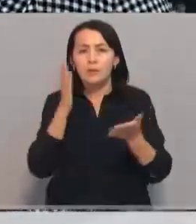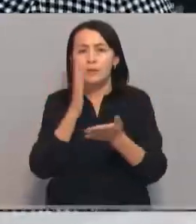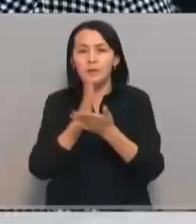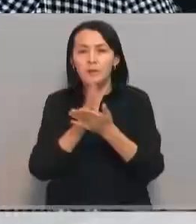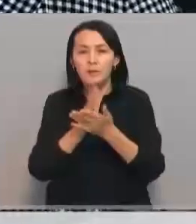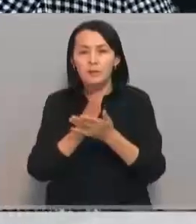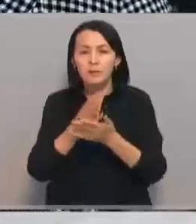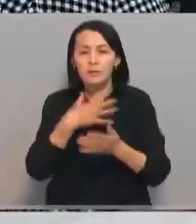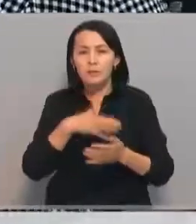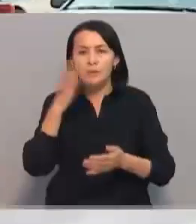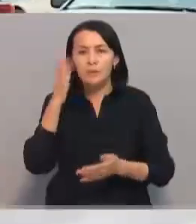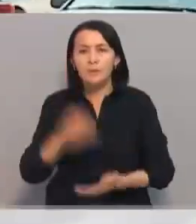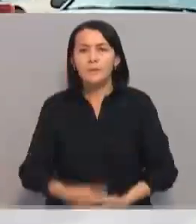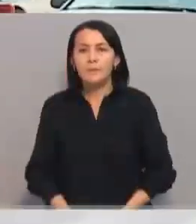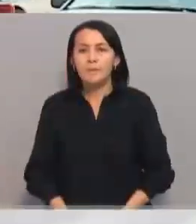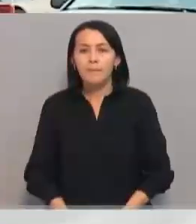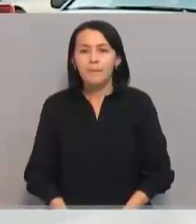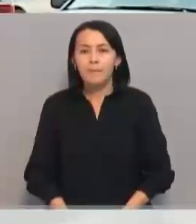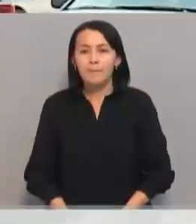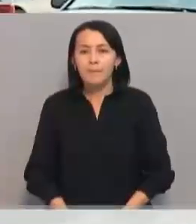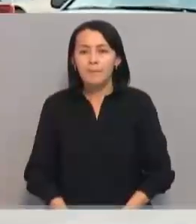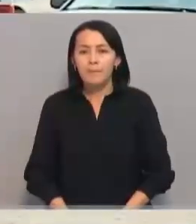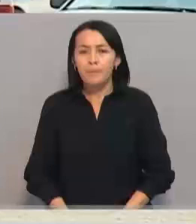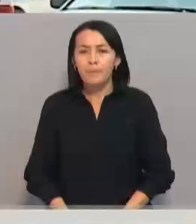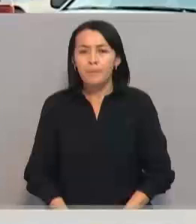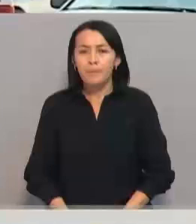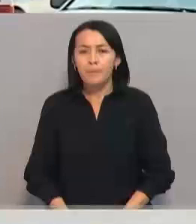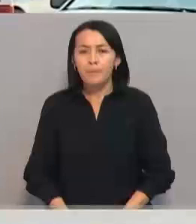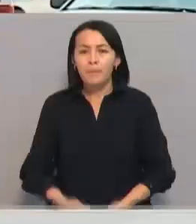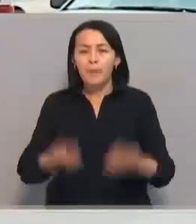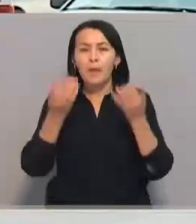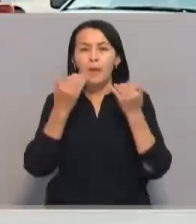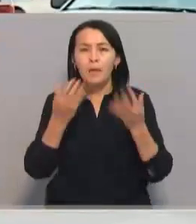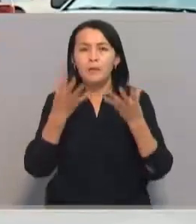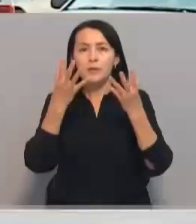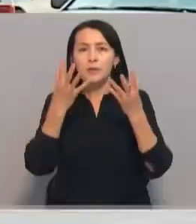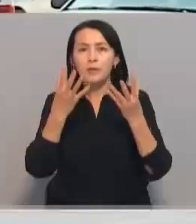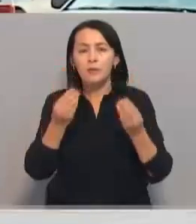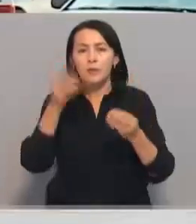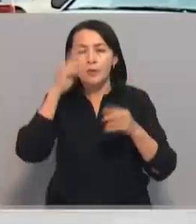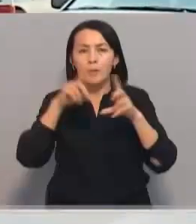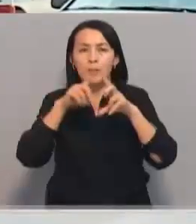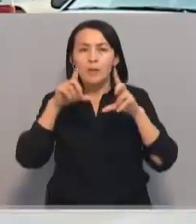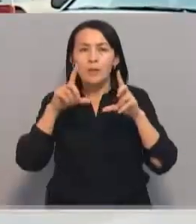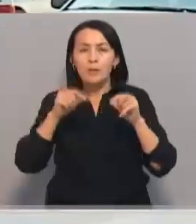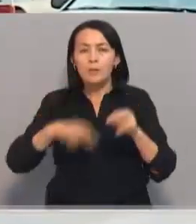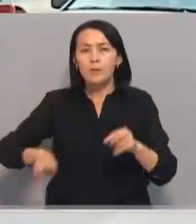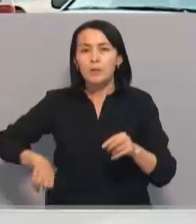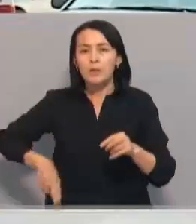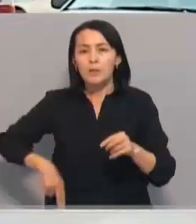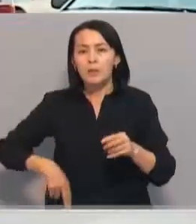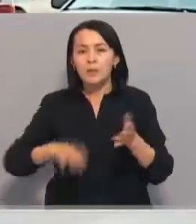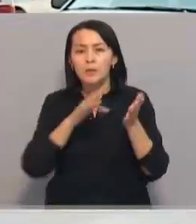дейін мазаламайды. Қазіргенде мектеп мұғалімдерін, директорларын мекемен экскурсия арқылы